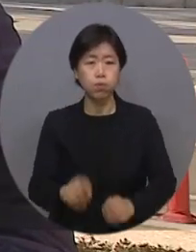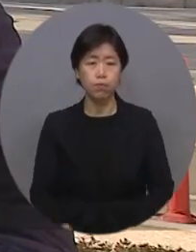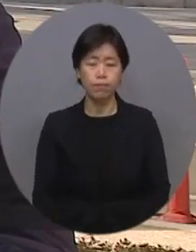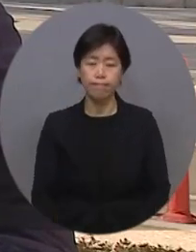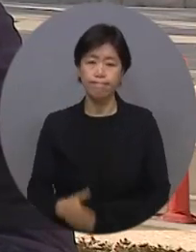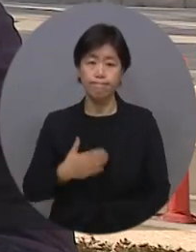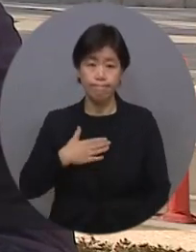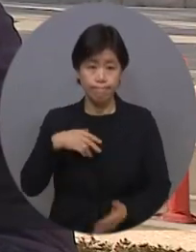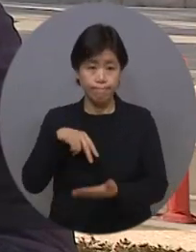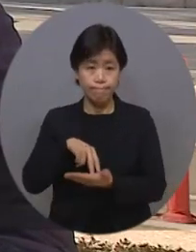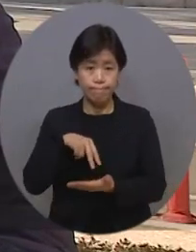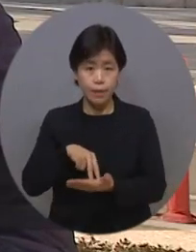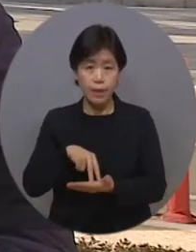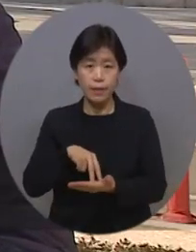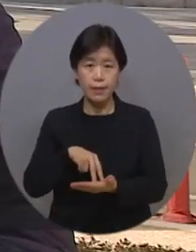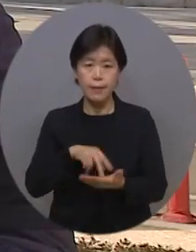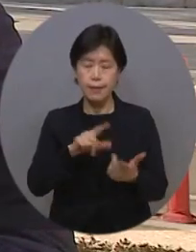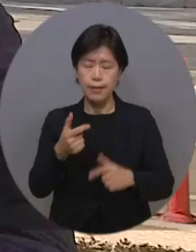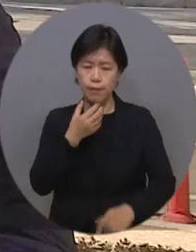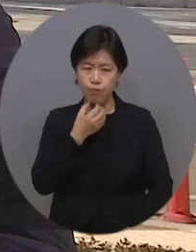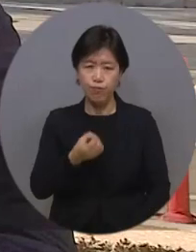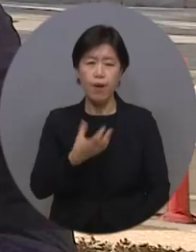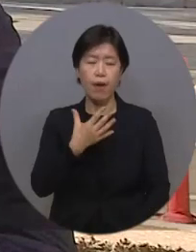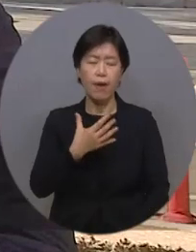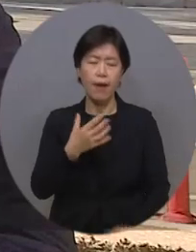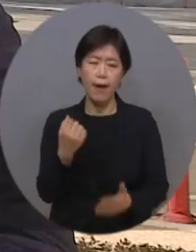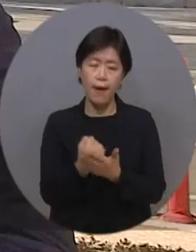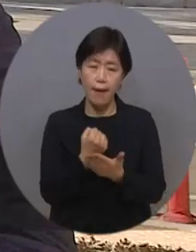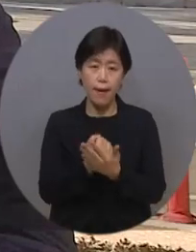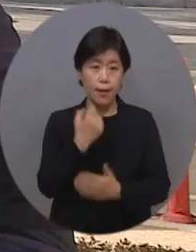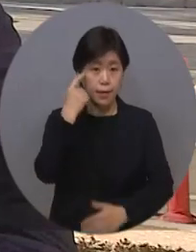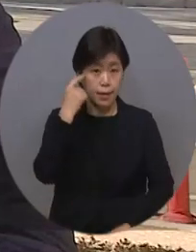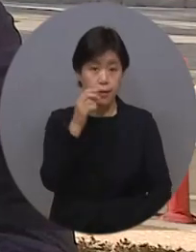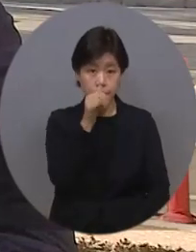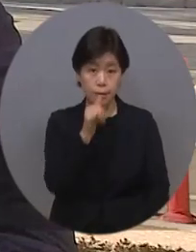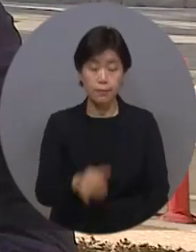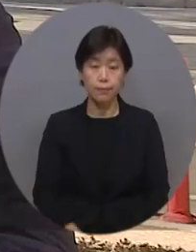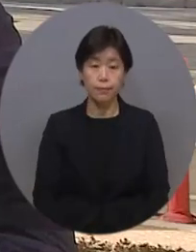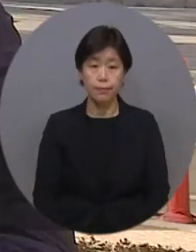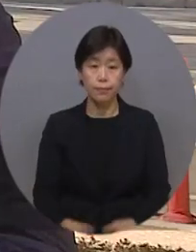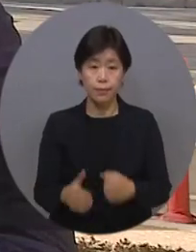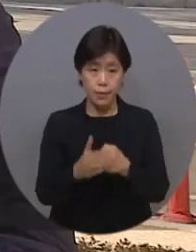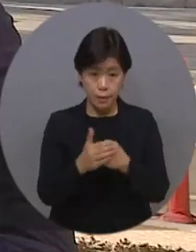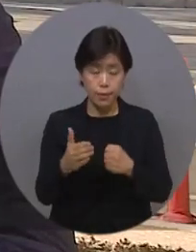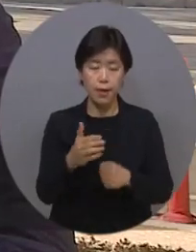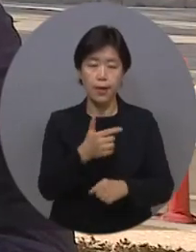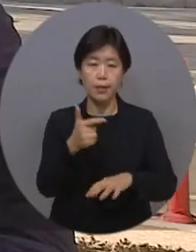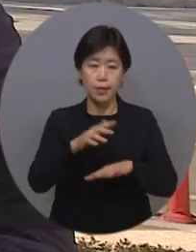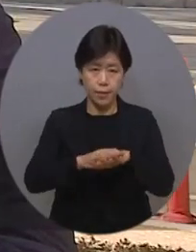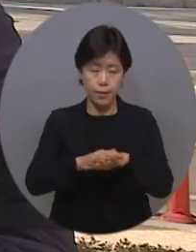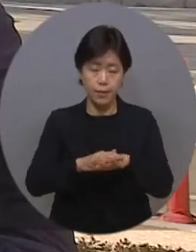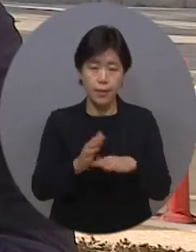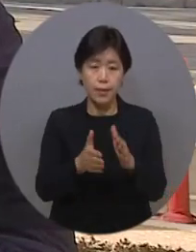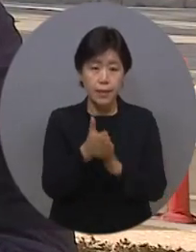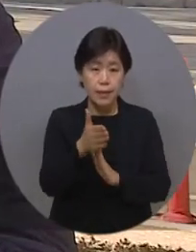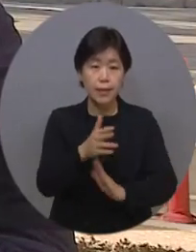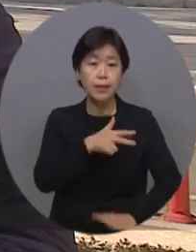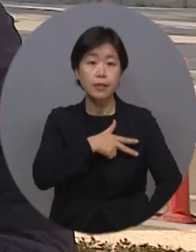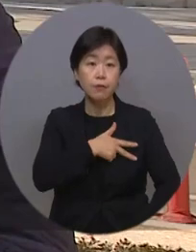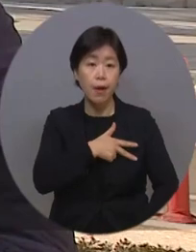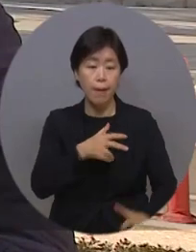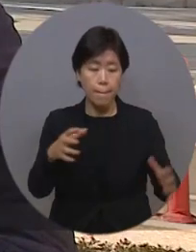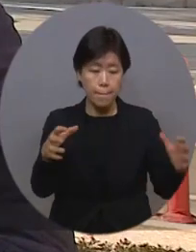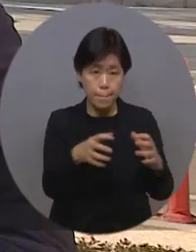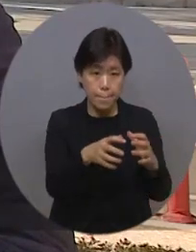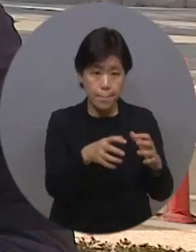사람으로서 불행하고 안타깝다고 생각을 합니다. 그래서 대전시 의회 차원에서